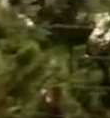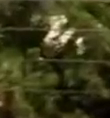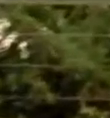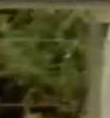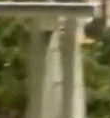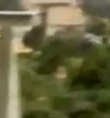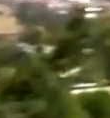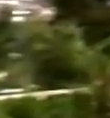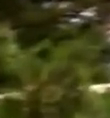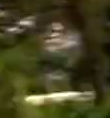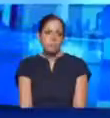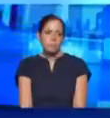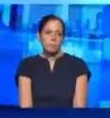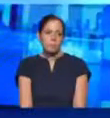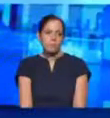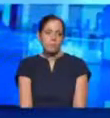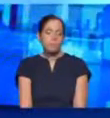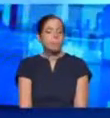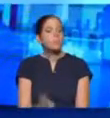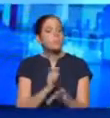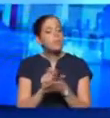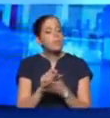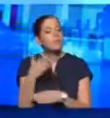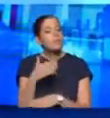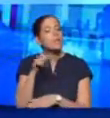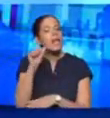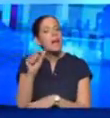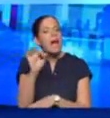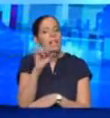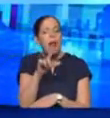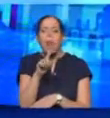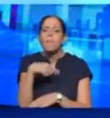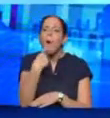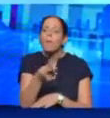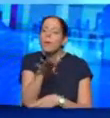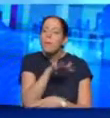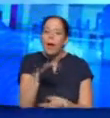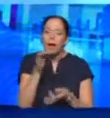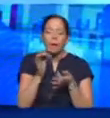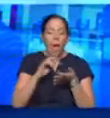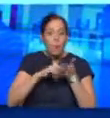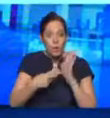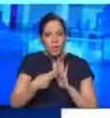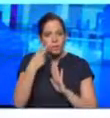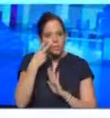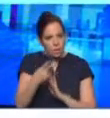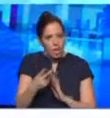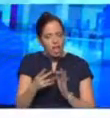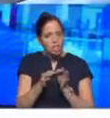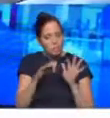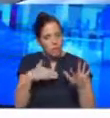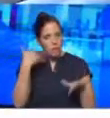עוד לפניה. כן, כתבנו המדיני אלירן טל, מה אומרים במערכת הפוליטית? נראה שהמושב מתחיל סוער